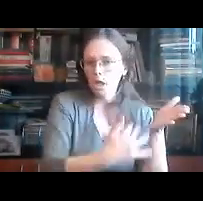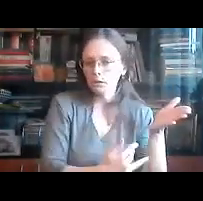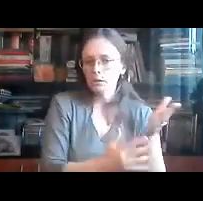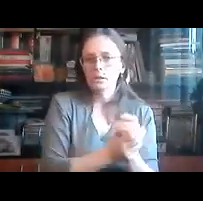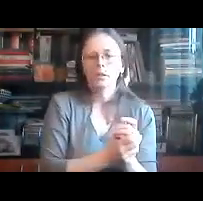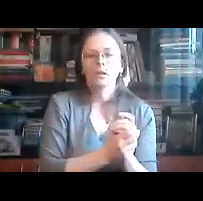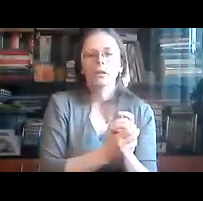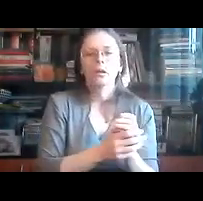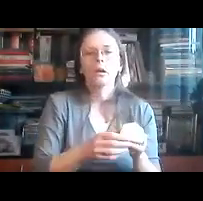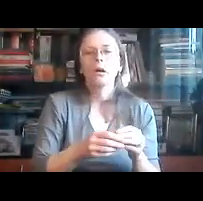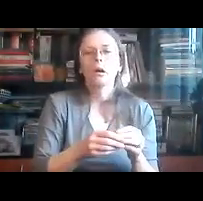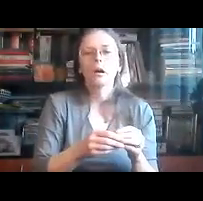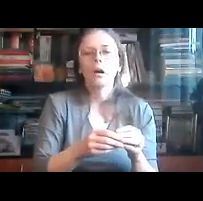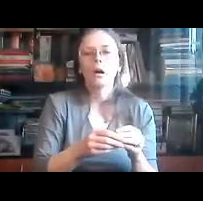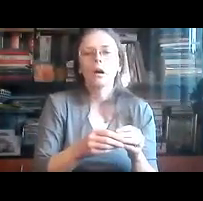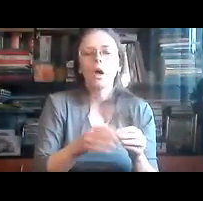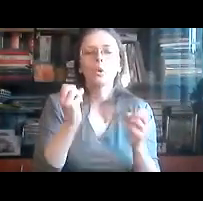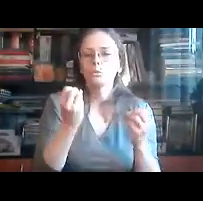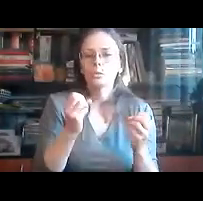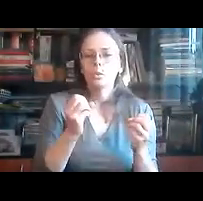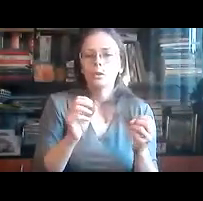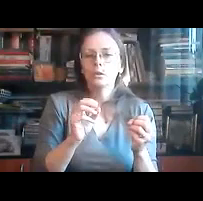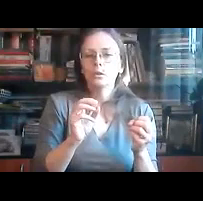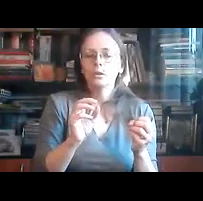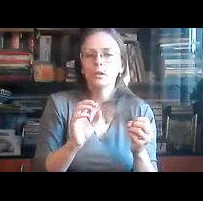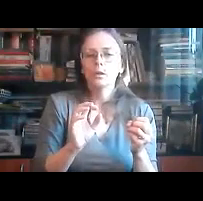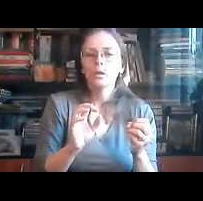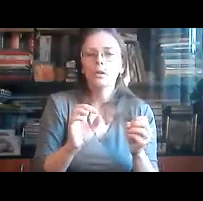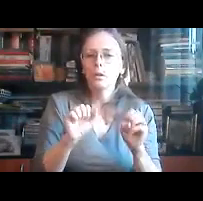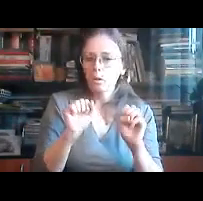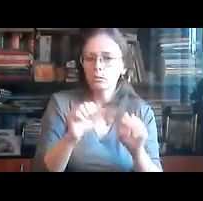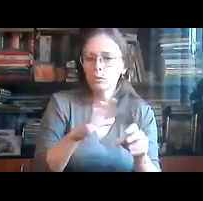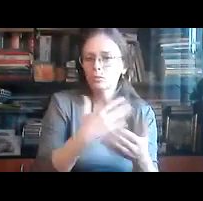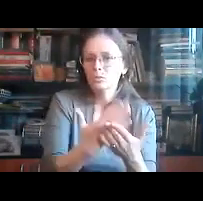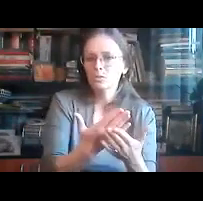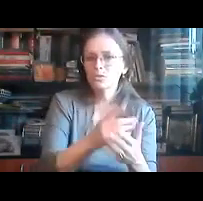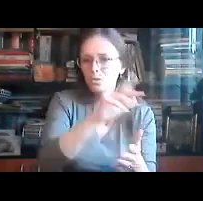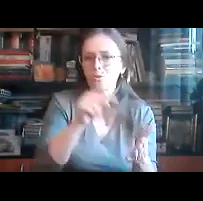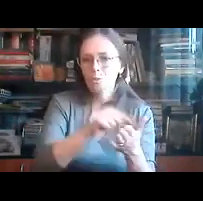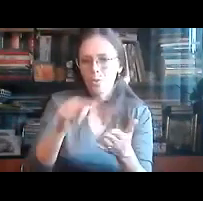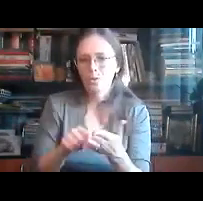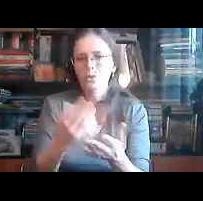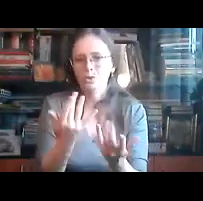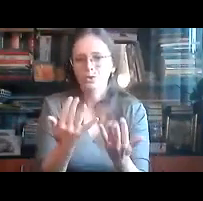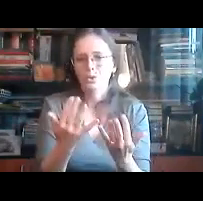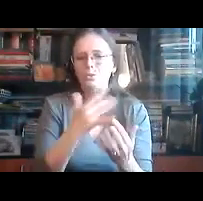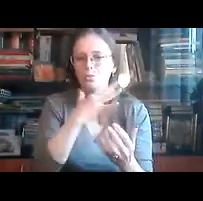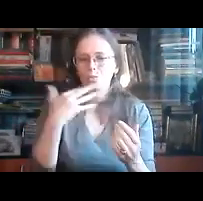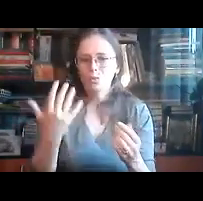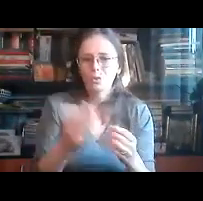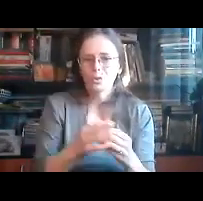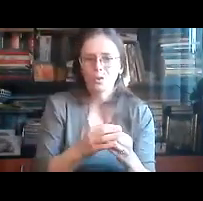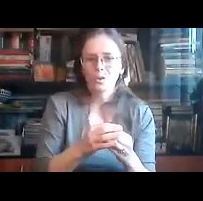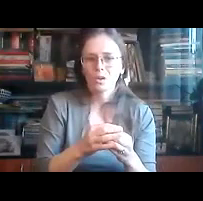Ну вот, наверное, вот это главное, что как бы вот это главный месседж, который я хочу, если у вас есть вопросы еще. Просто не хочу повторяться, как бы то,